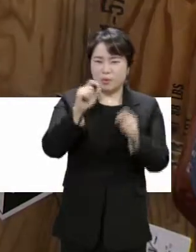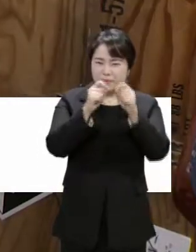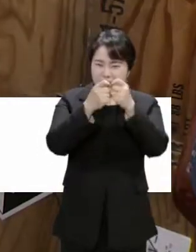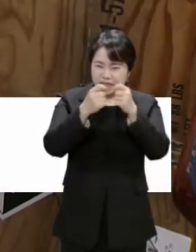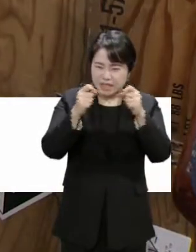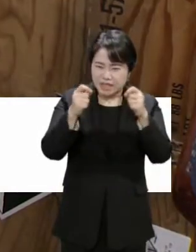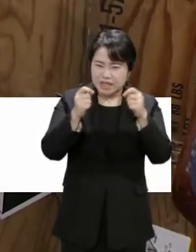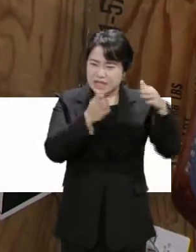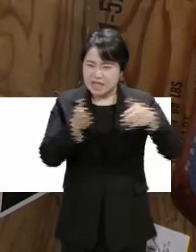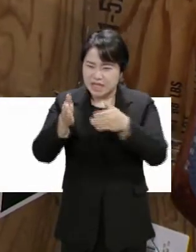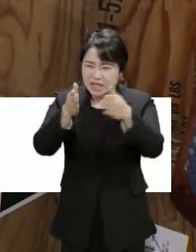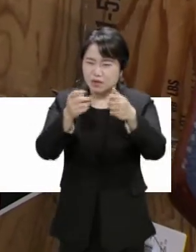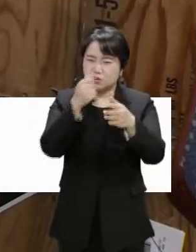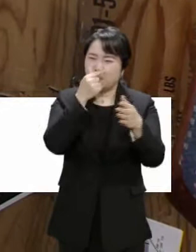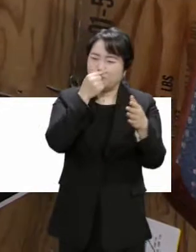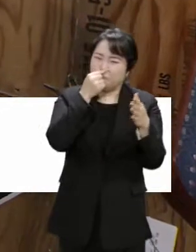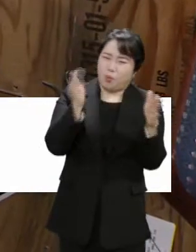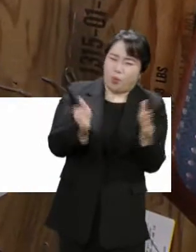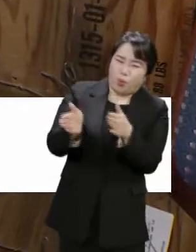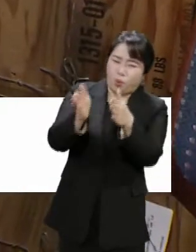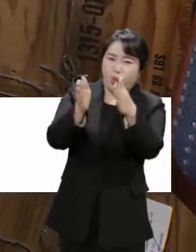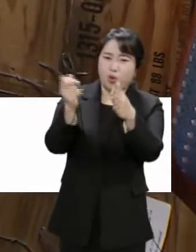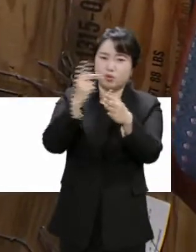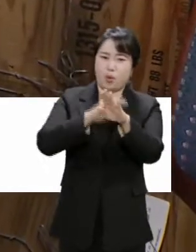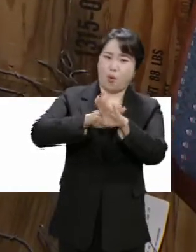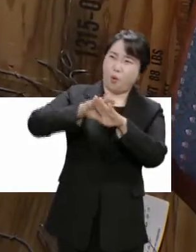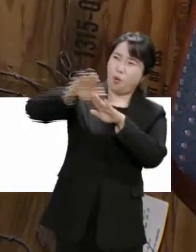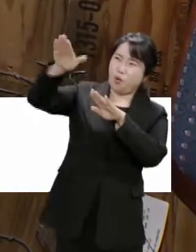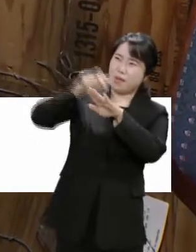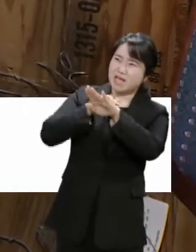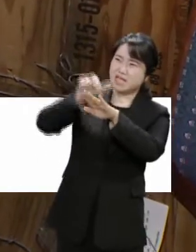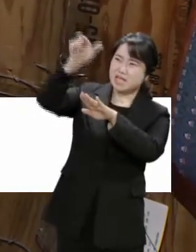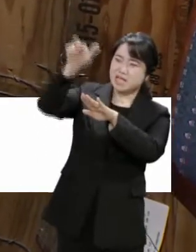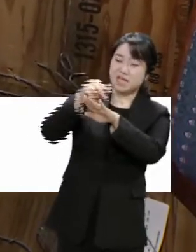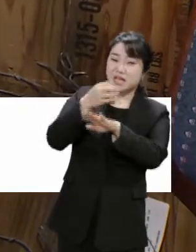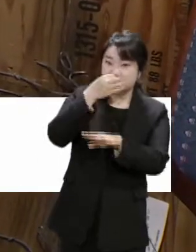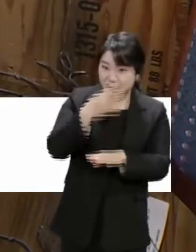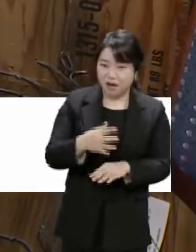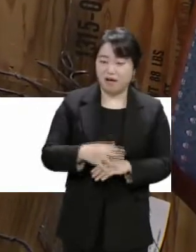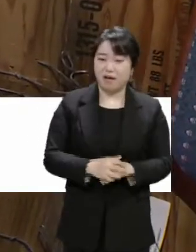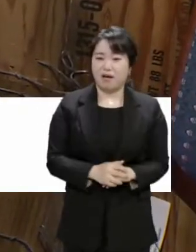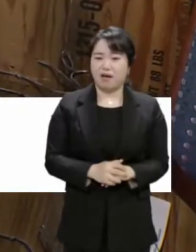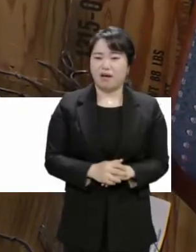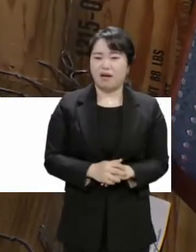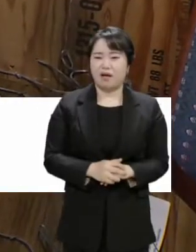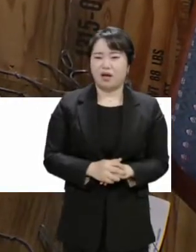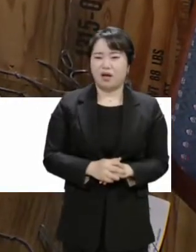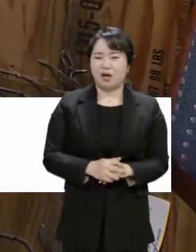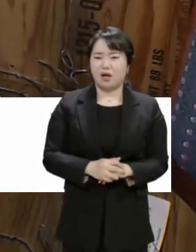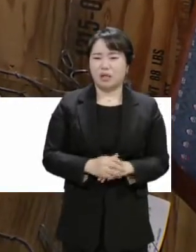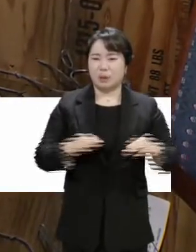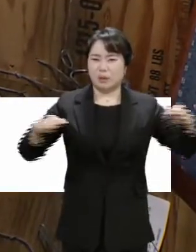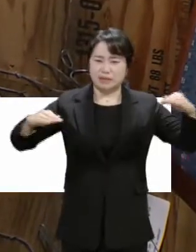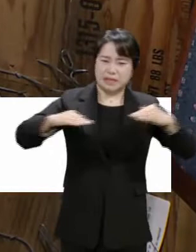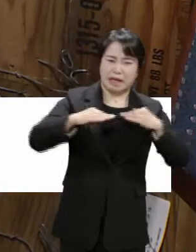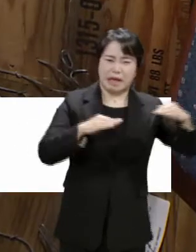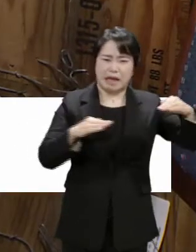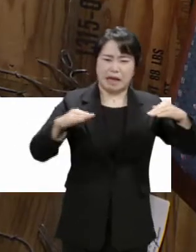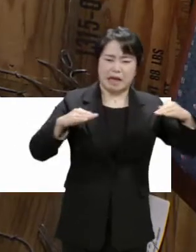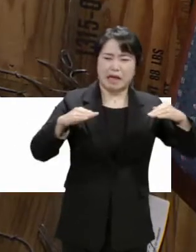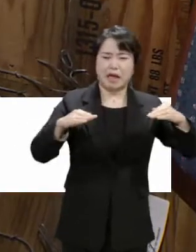좁고 좀 오르막길도 왔다 갔다 하기도 힘들고 겉에 막 차들하고 이런 게 많이 있어서